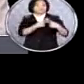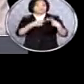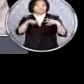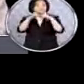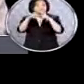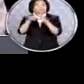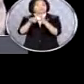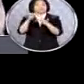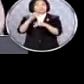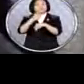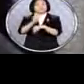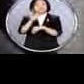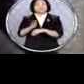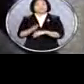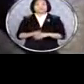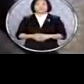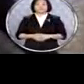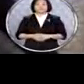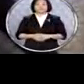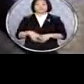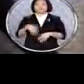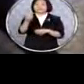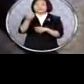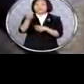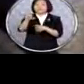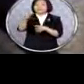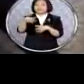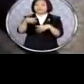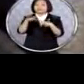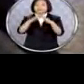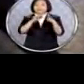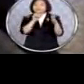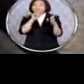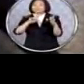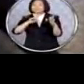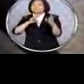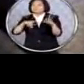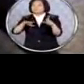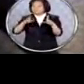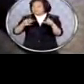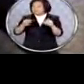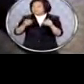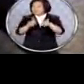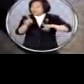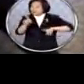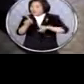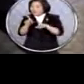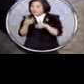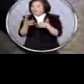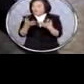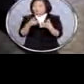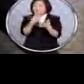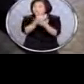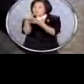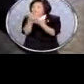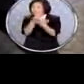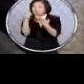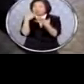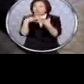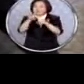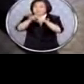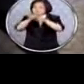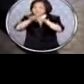答，时间1分30秒。 谢谢。刚才对于贫富差距的数字，我想 马总统恐怕回去还要再查一查，最高的